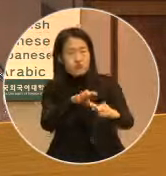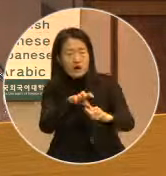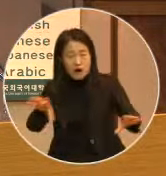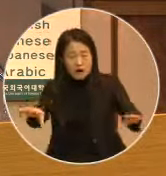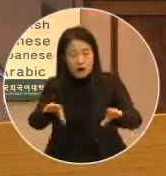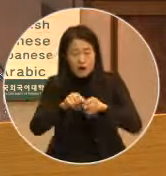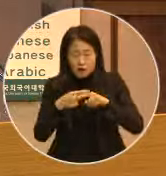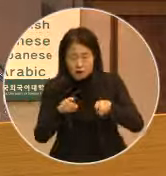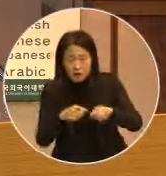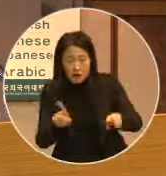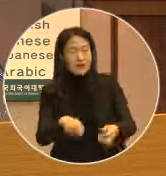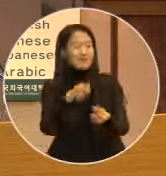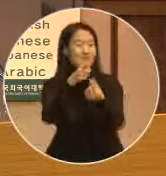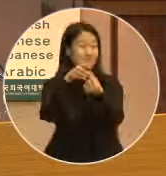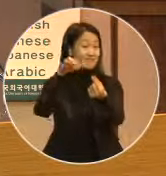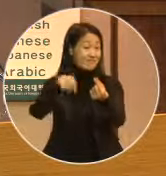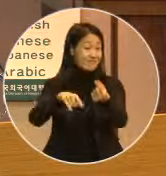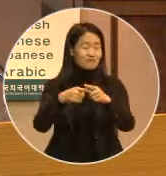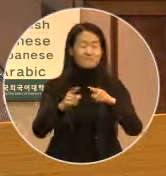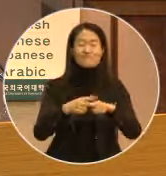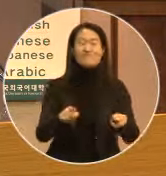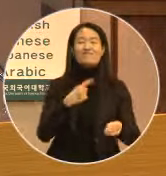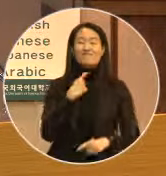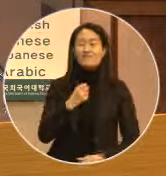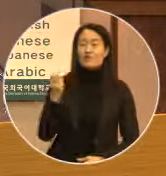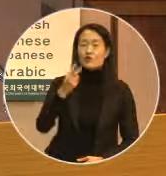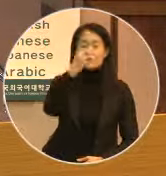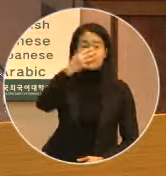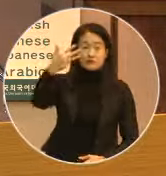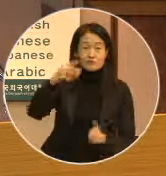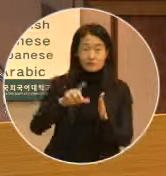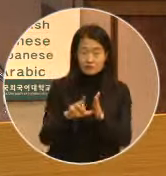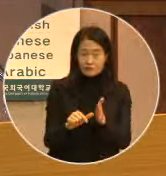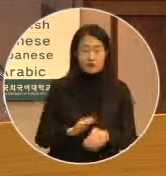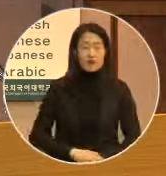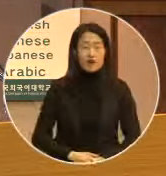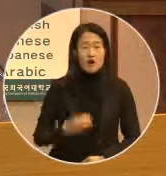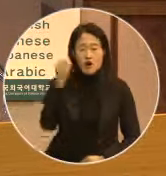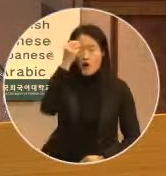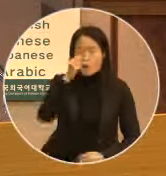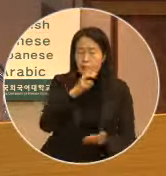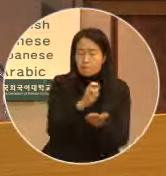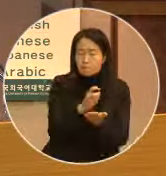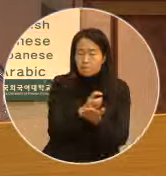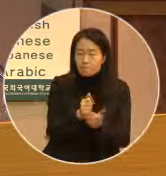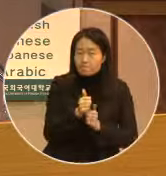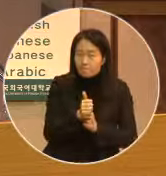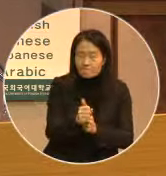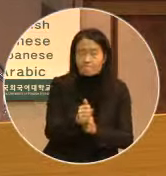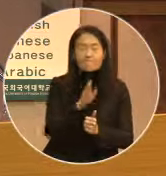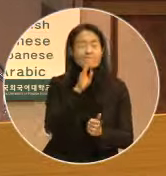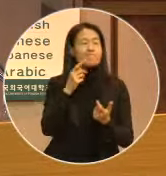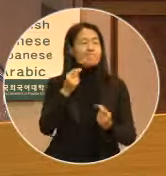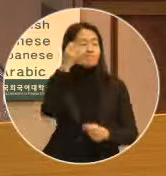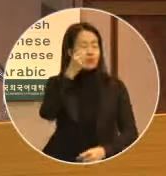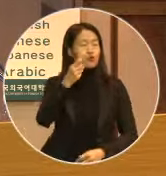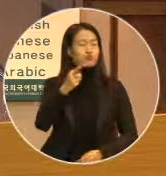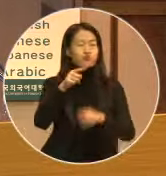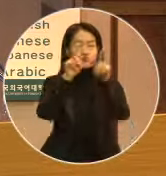원격대학종합평가에서 우수대학으로 평가받았으며 2008년도에는 고등교육법에 따른